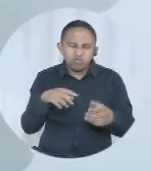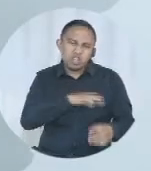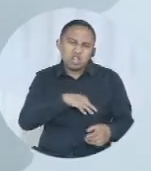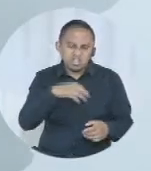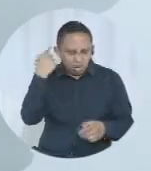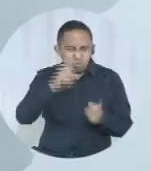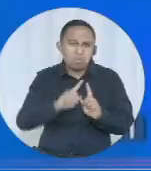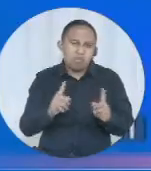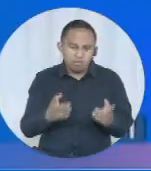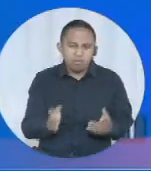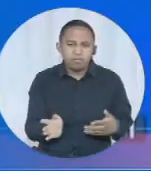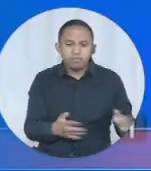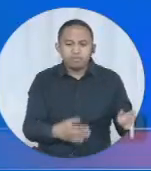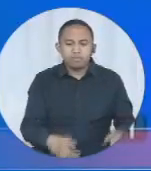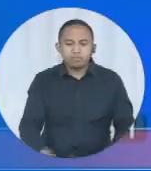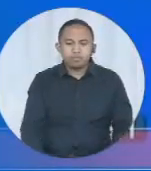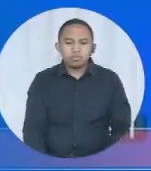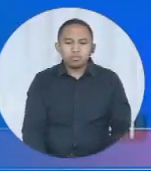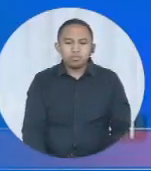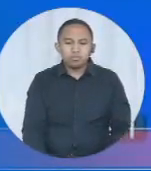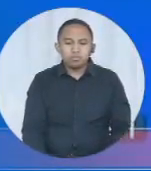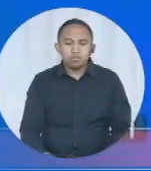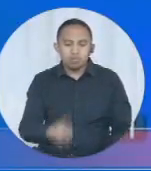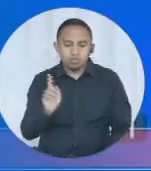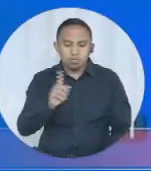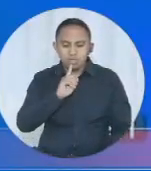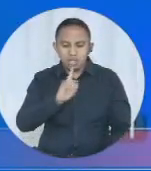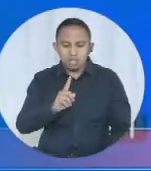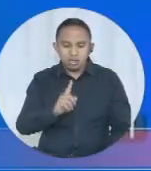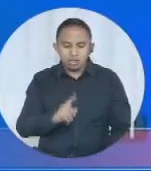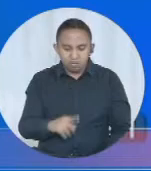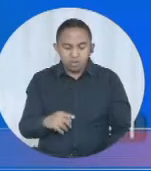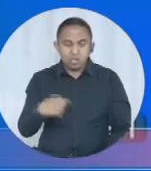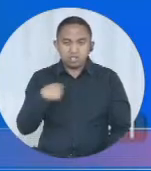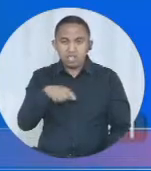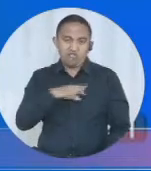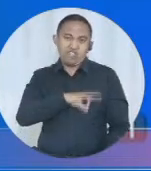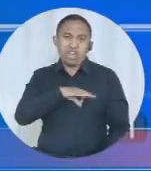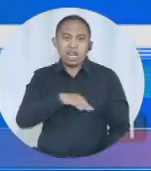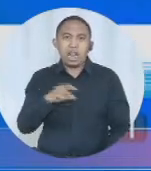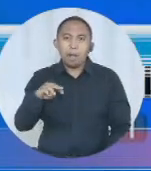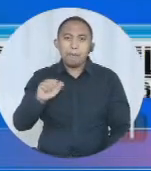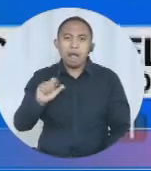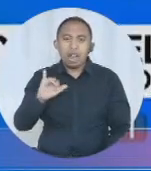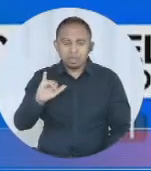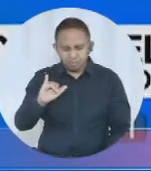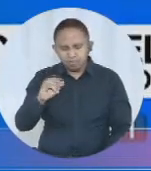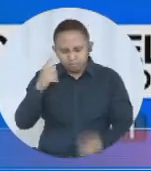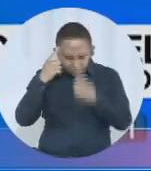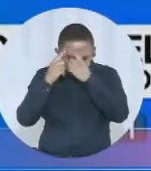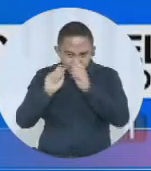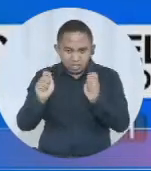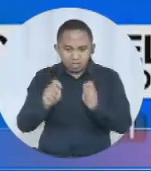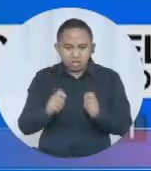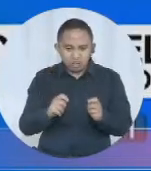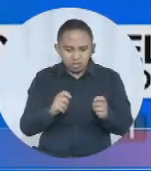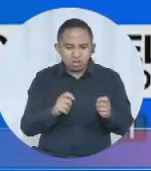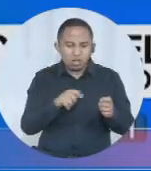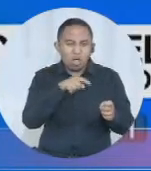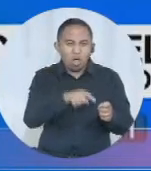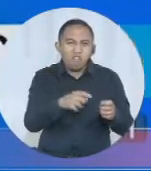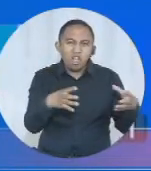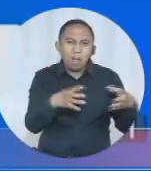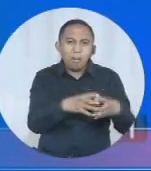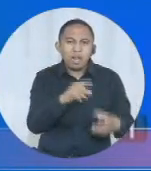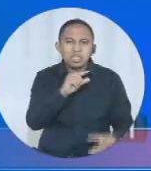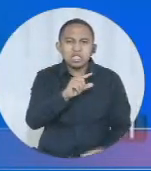24. Le gouvernement de la République du Mali décide de se retirer de tous les organes et instances du G5